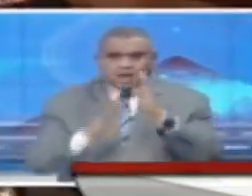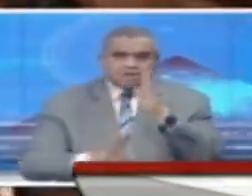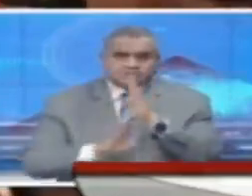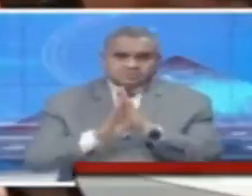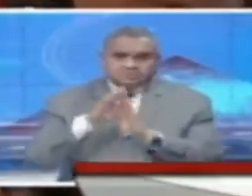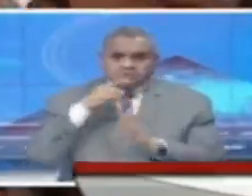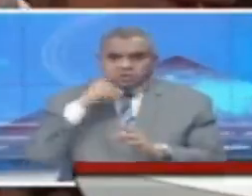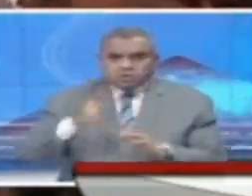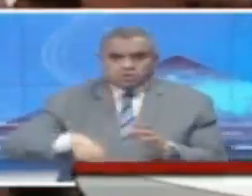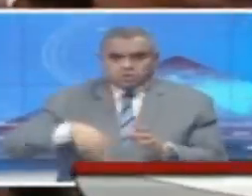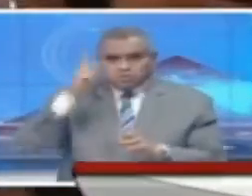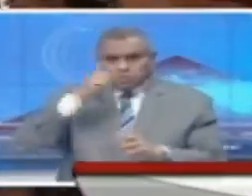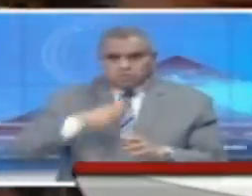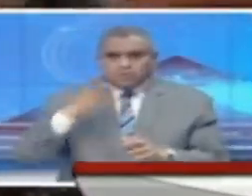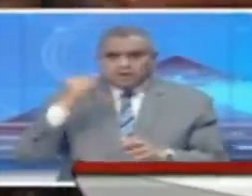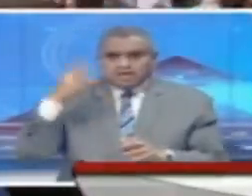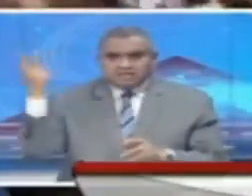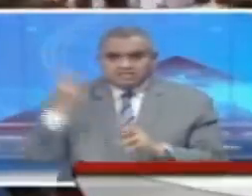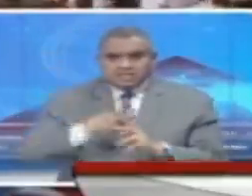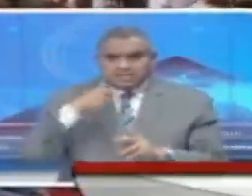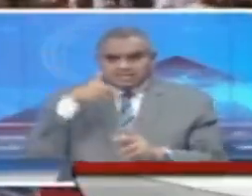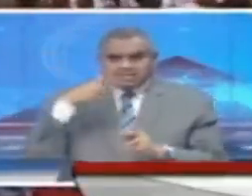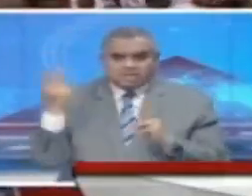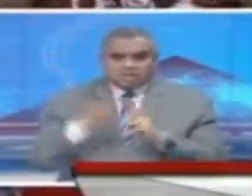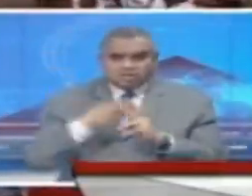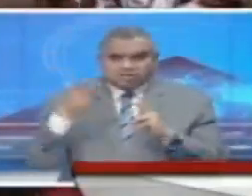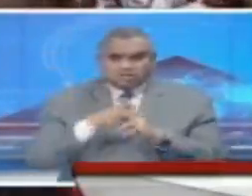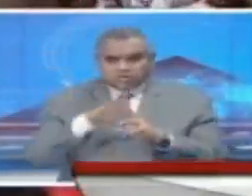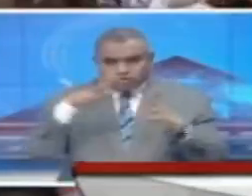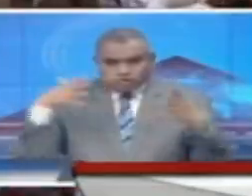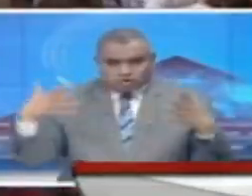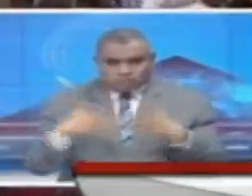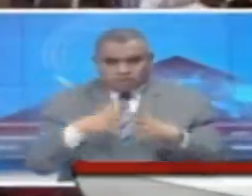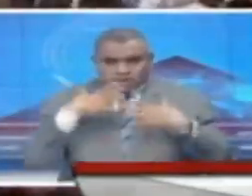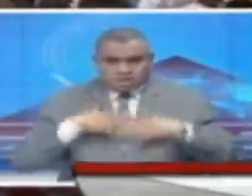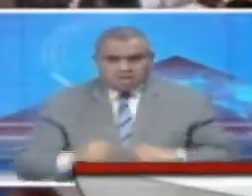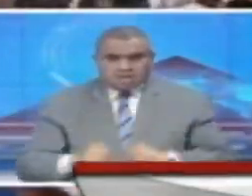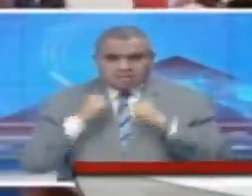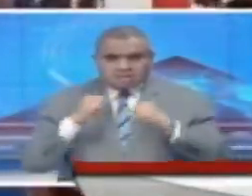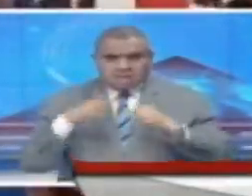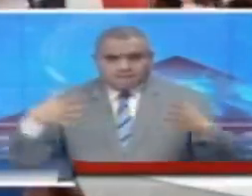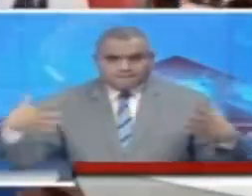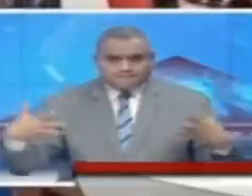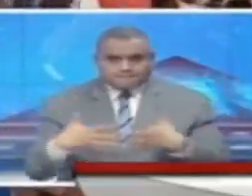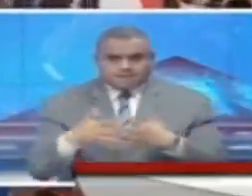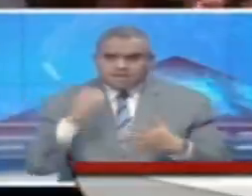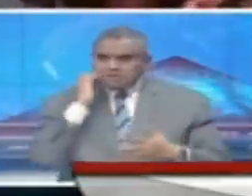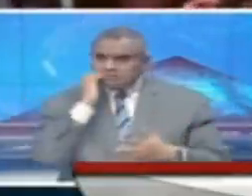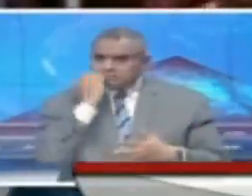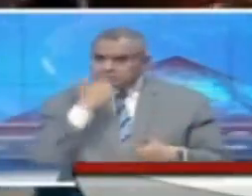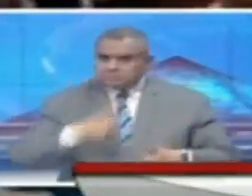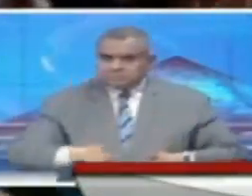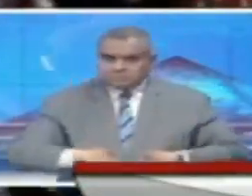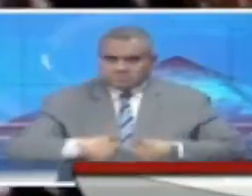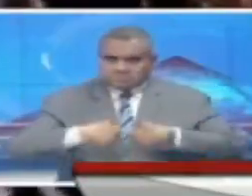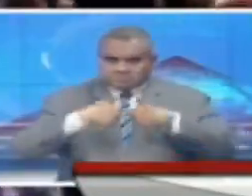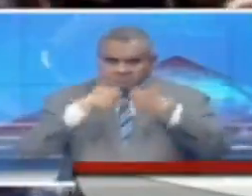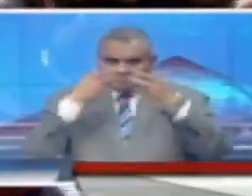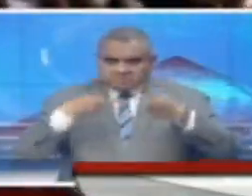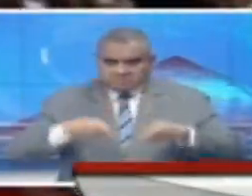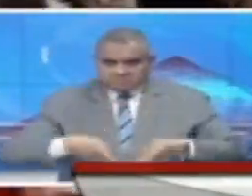يوم بدت فيه جموع الشعب المصري وهي تسطر بأجسادها تاريخا جديدا للانتصار،